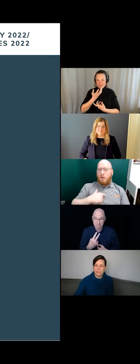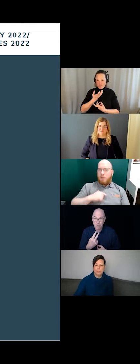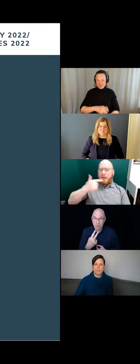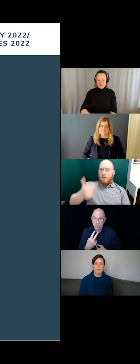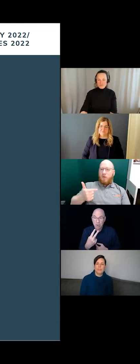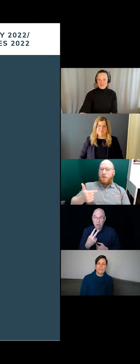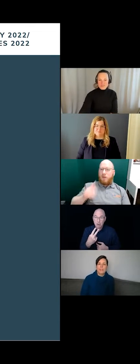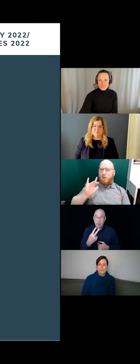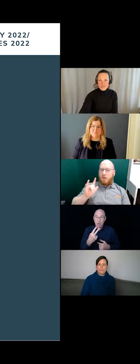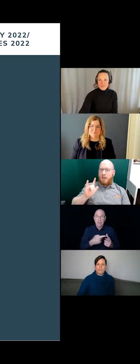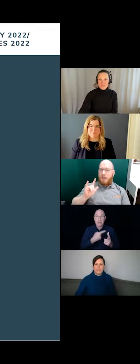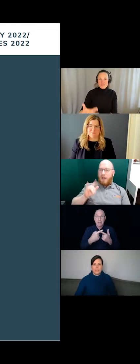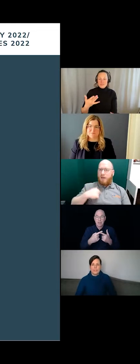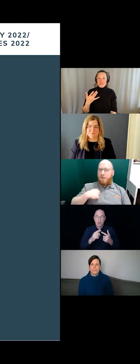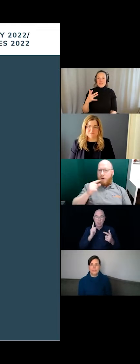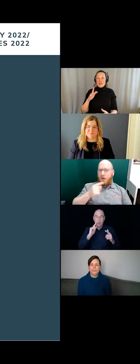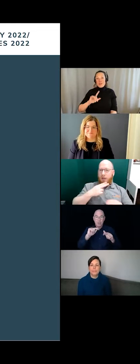bon, je vais commencer à utiliser ma voix maintenant.